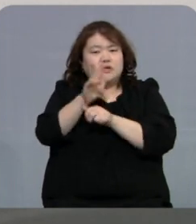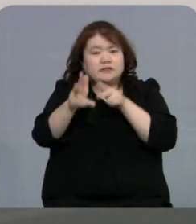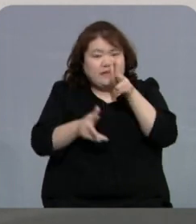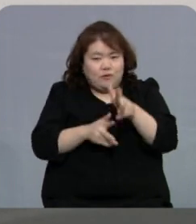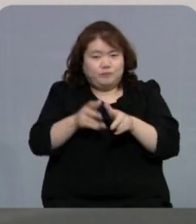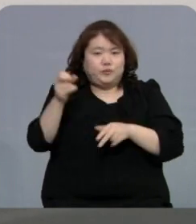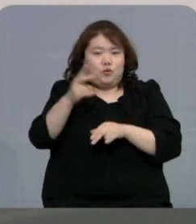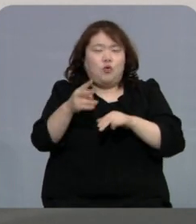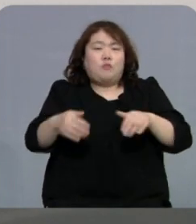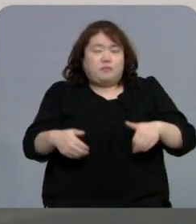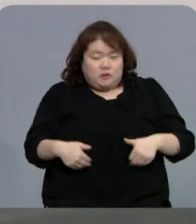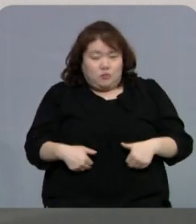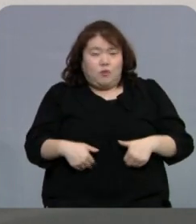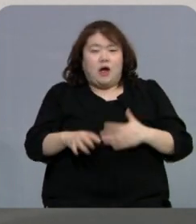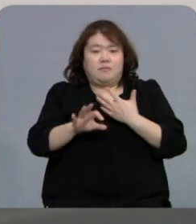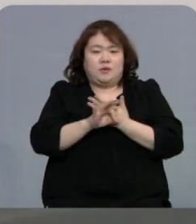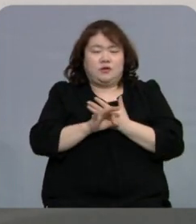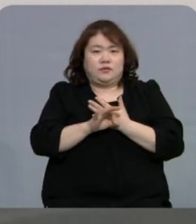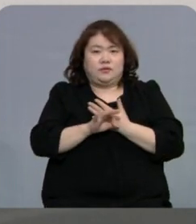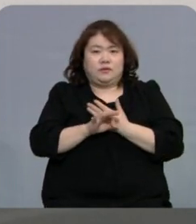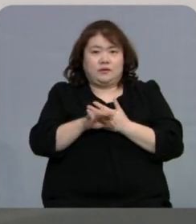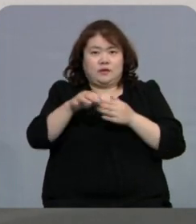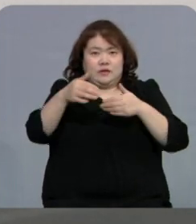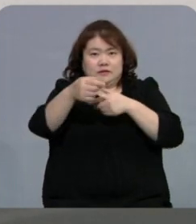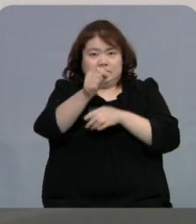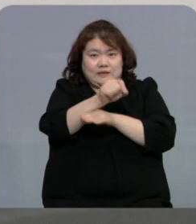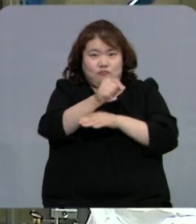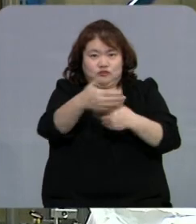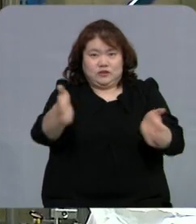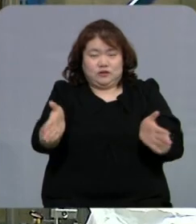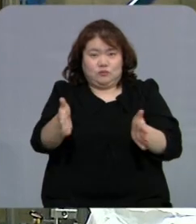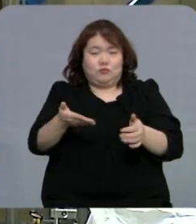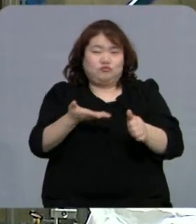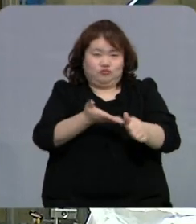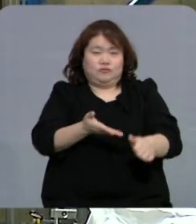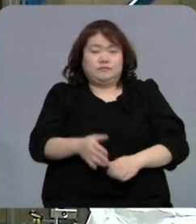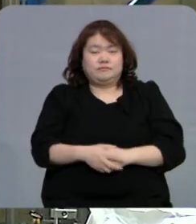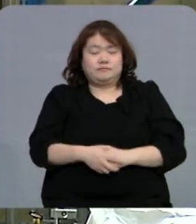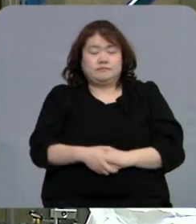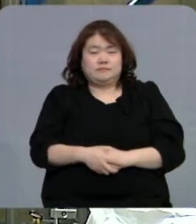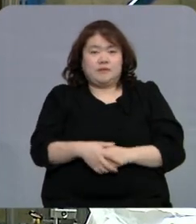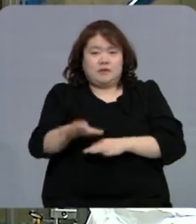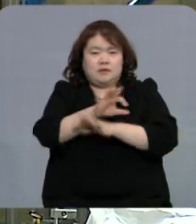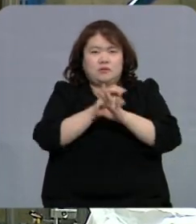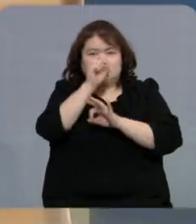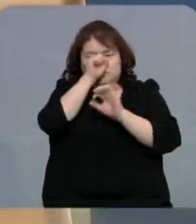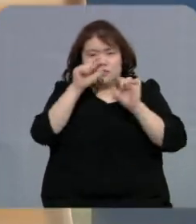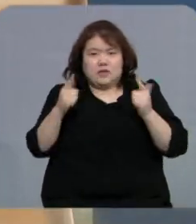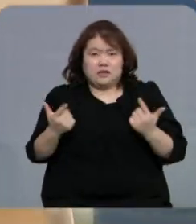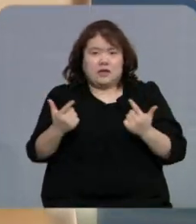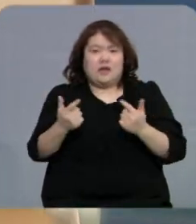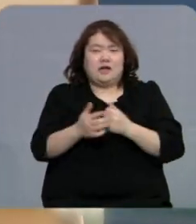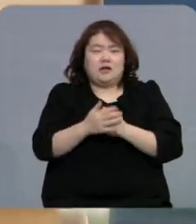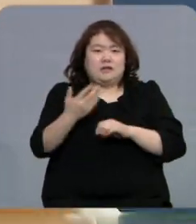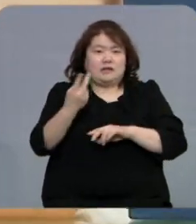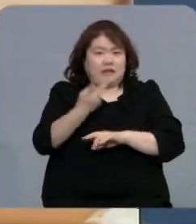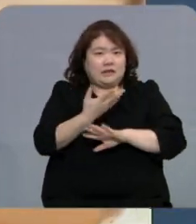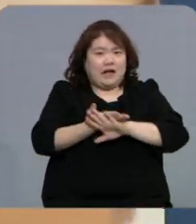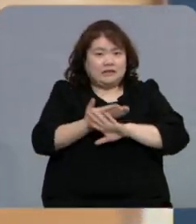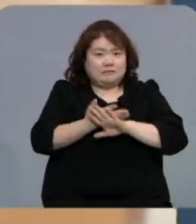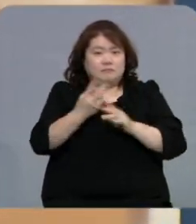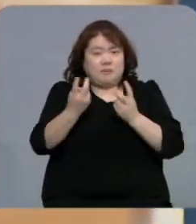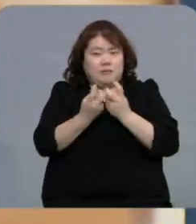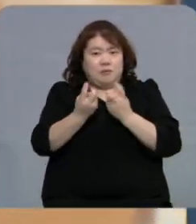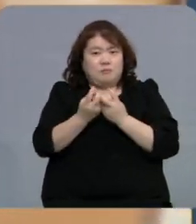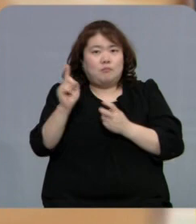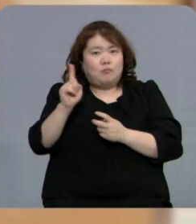저희가 필요한 경우에는 저희가 창업 공간을 제공을 해서 경기 침체 속에 또 하나의 대안으로 떠오른 청년